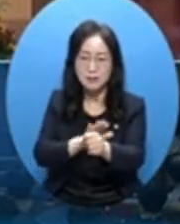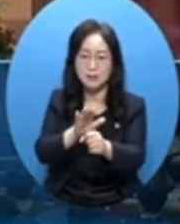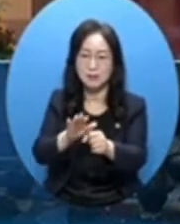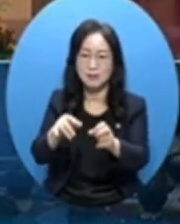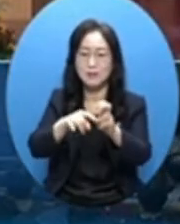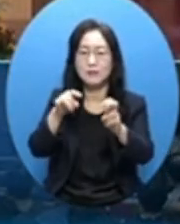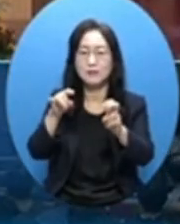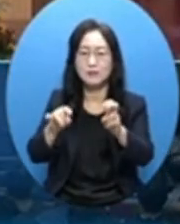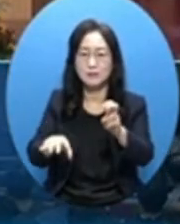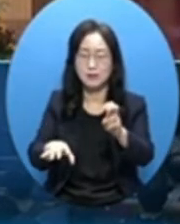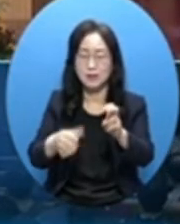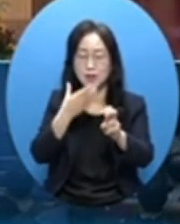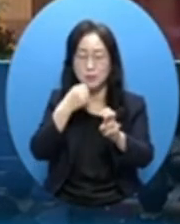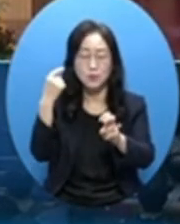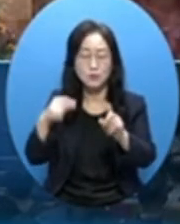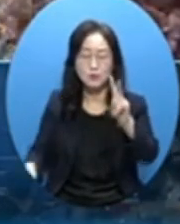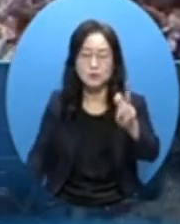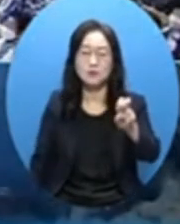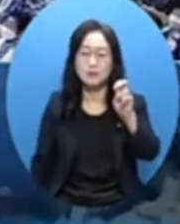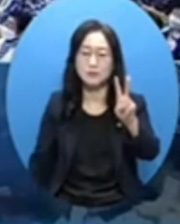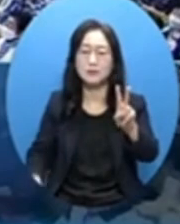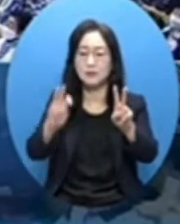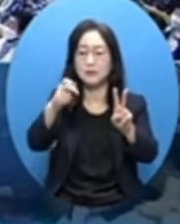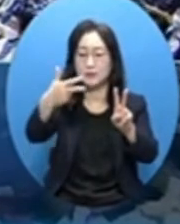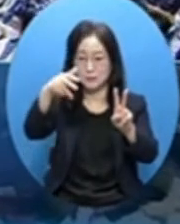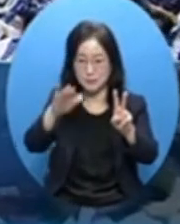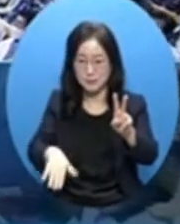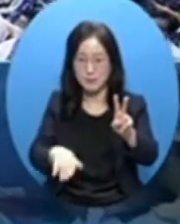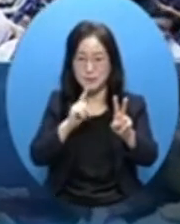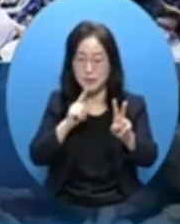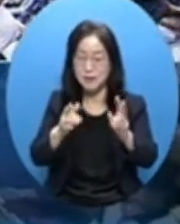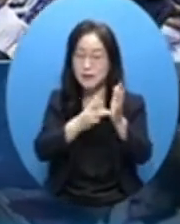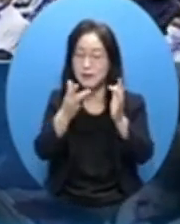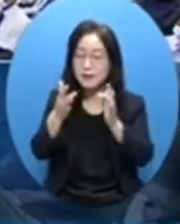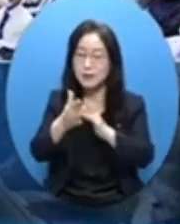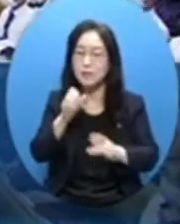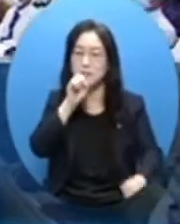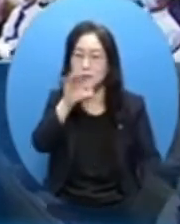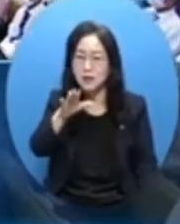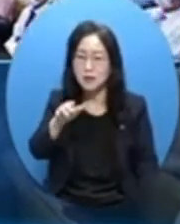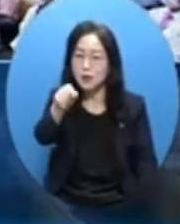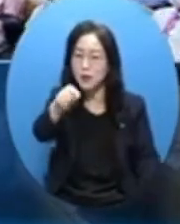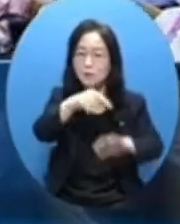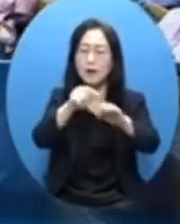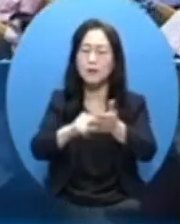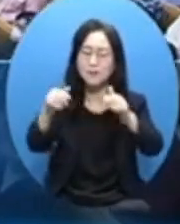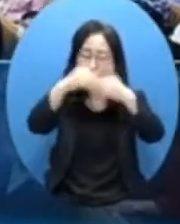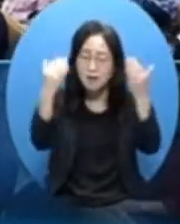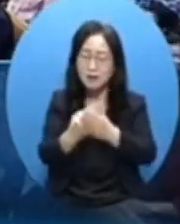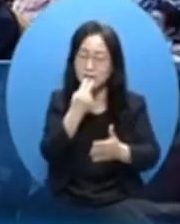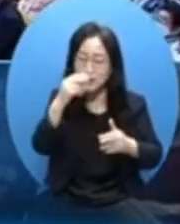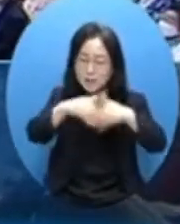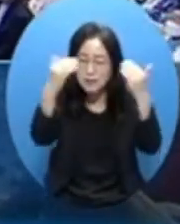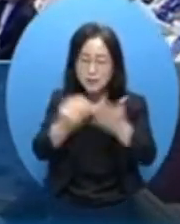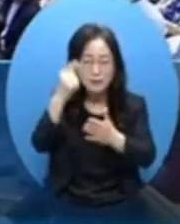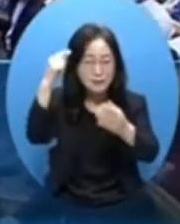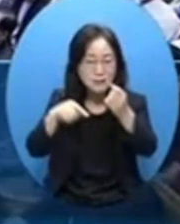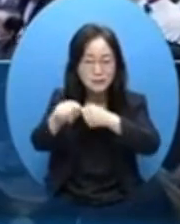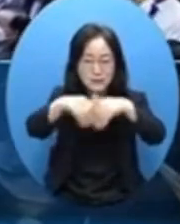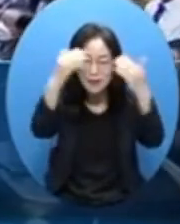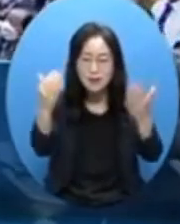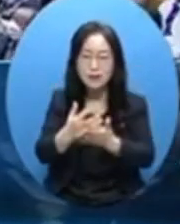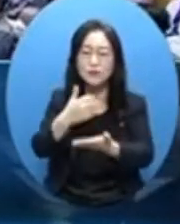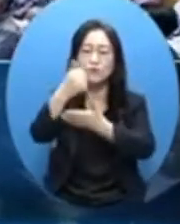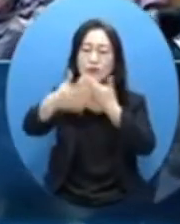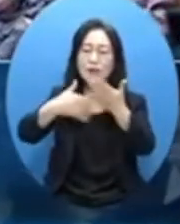마태복음 22장 37절로 39절로 말씀합니다. 예수께서 이르시되 내 마음을 다하고 목숨을 다하고 뜻을 다하여 주 너의